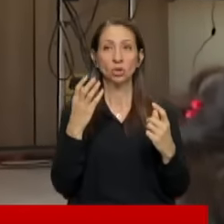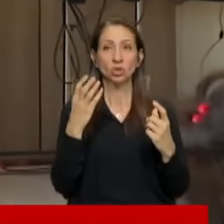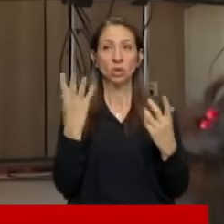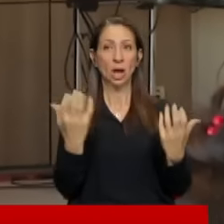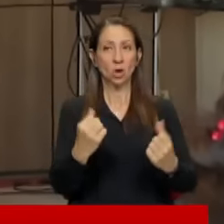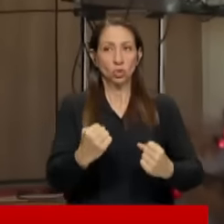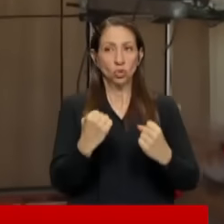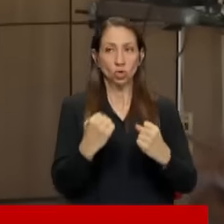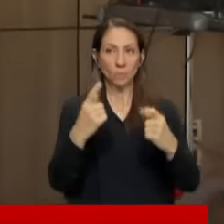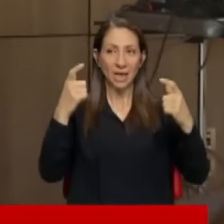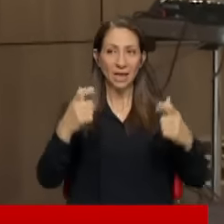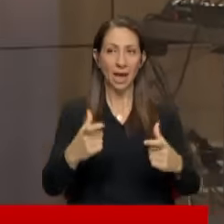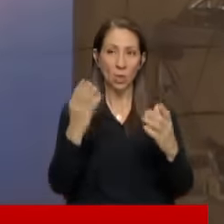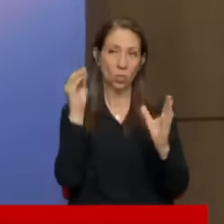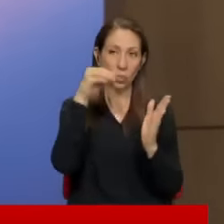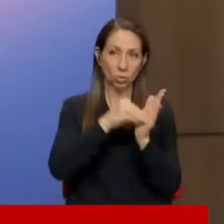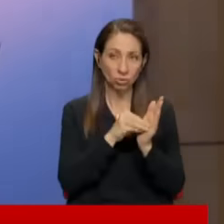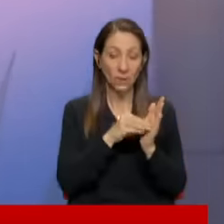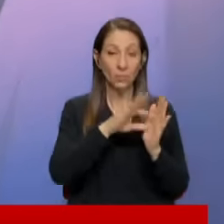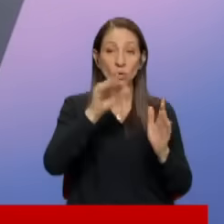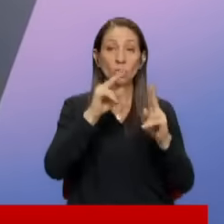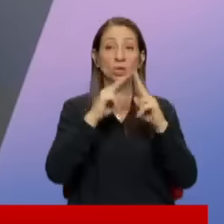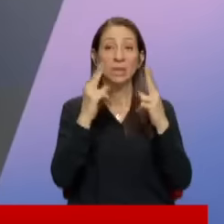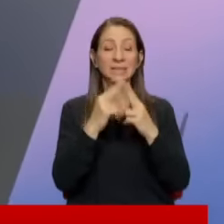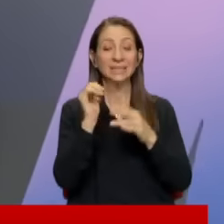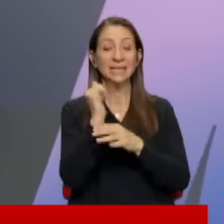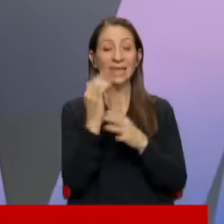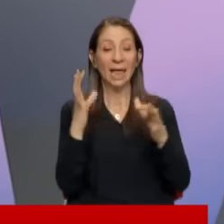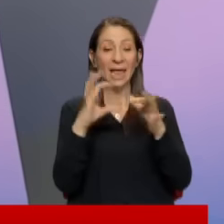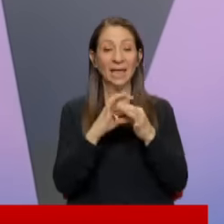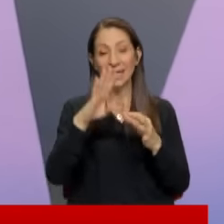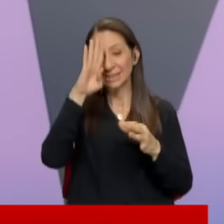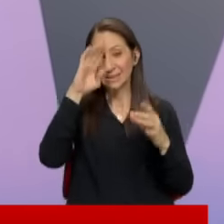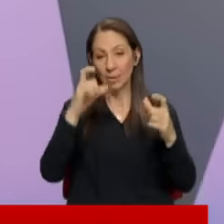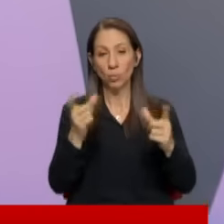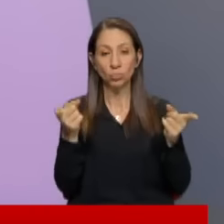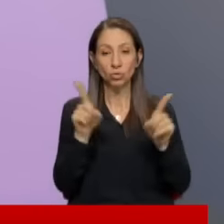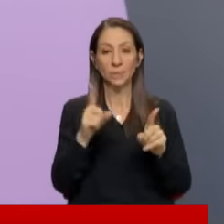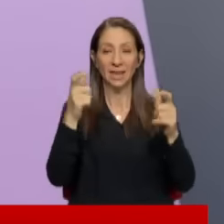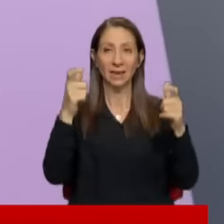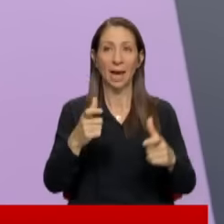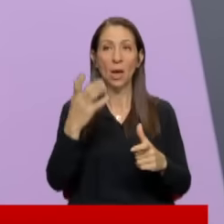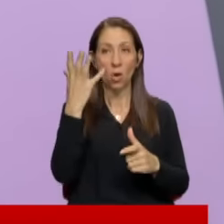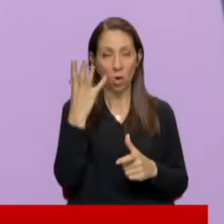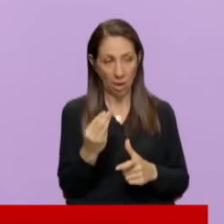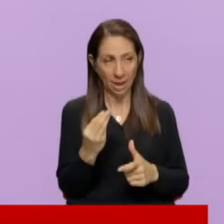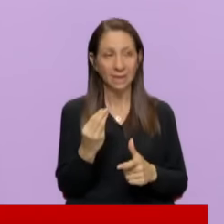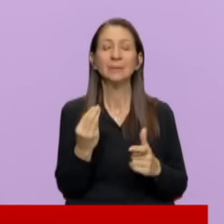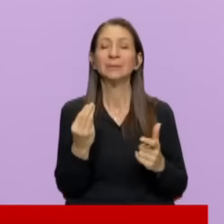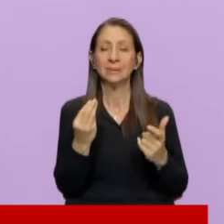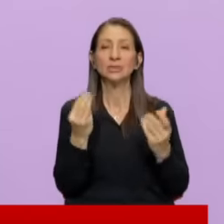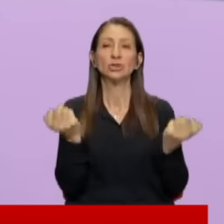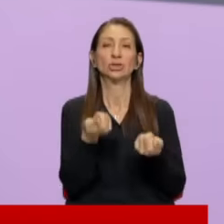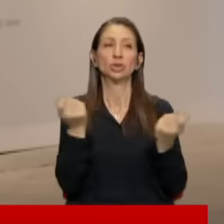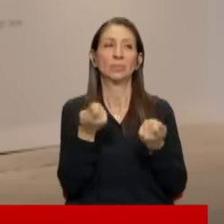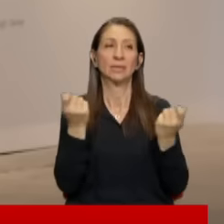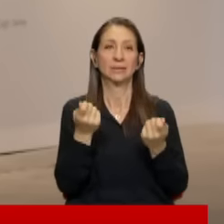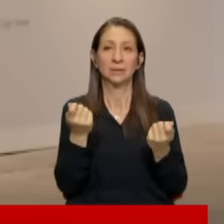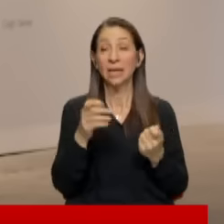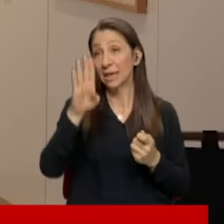daha kuvvetli bir şehir olarak konumlandırmak ve bütün dünyanın sanatla ilgili insanların İstanbul'da buluştuğu bir kent haline gelmesi için